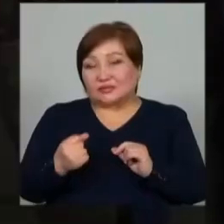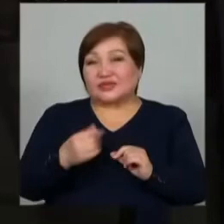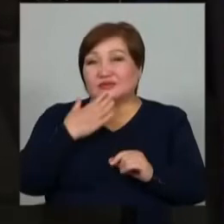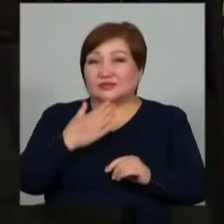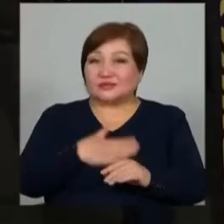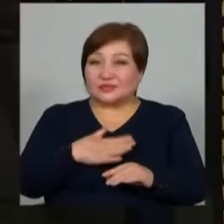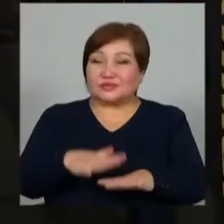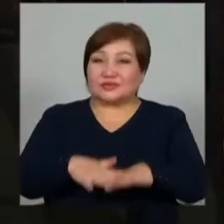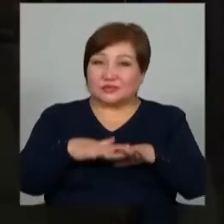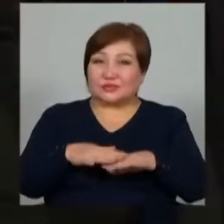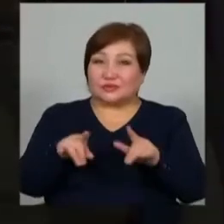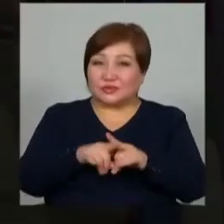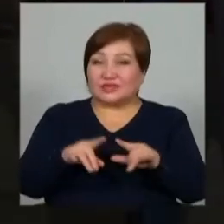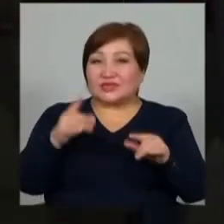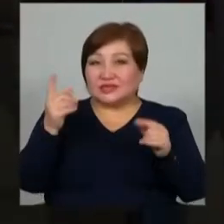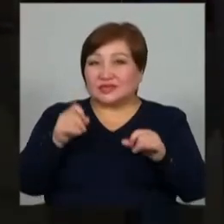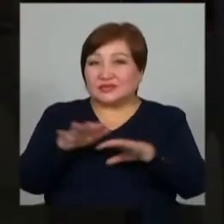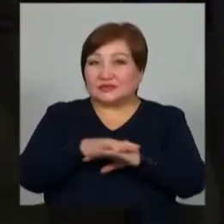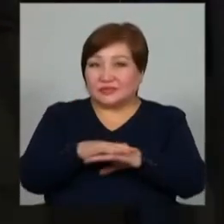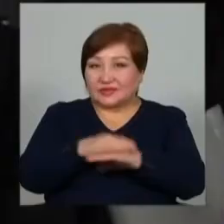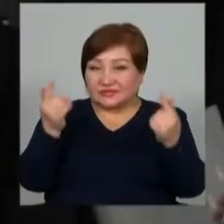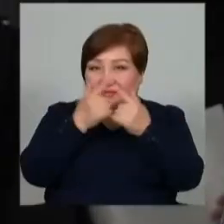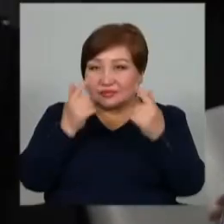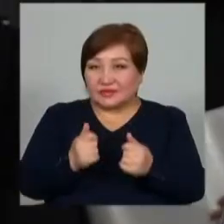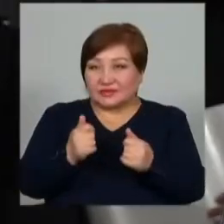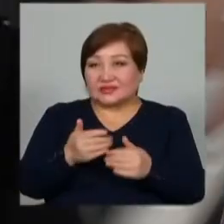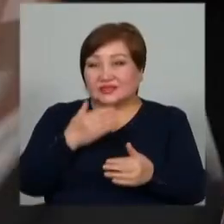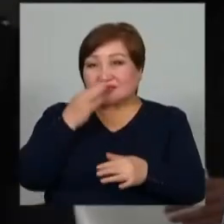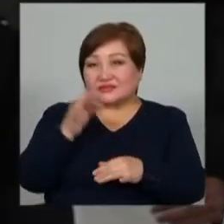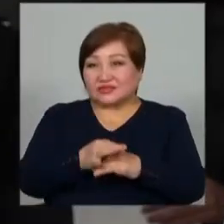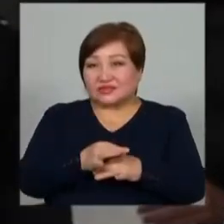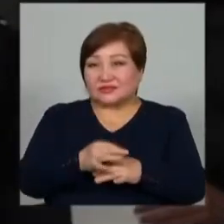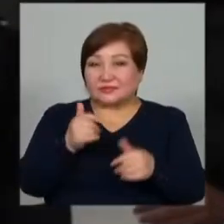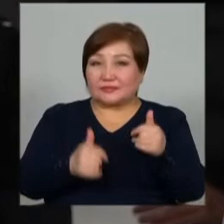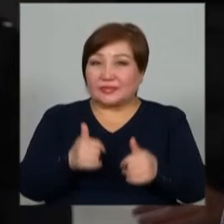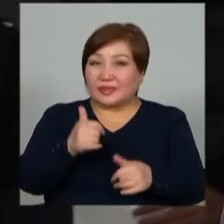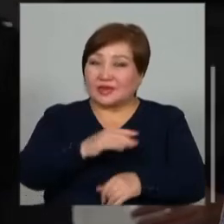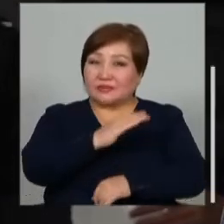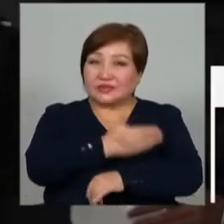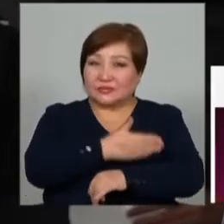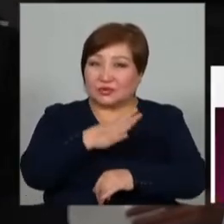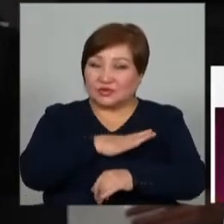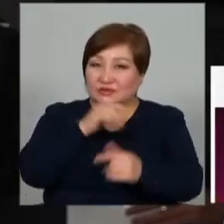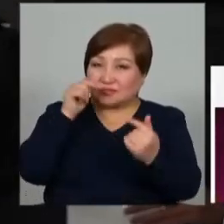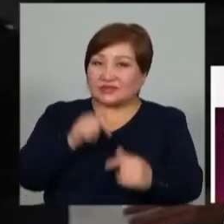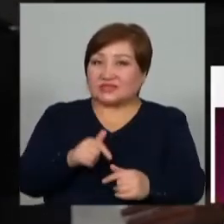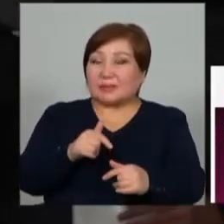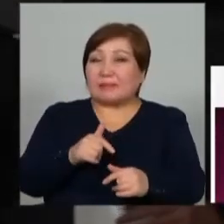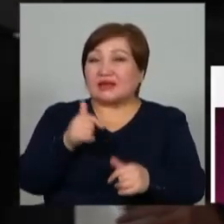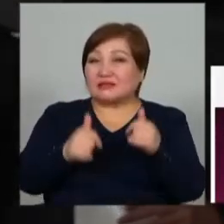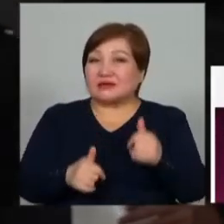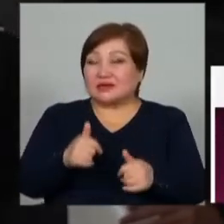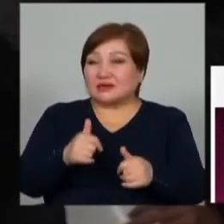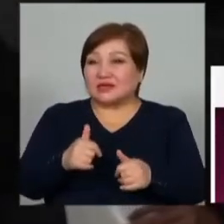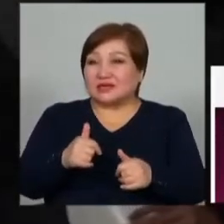соңынан бұқаралық ақпарат құралдары өкілдеріне сұхбат берді. Сәбенің мықты болды. Оны білетін едім. Неге